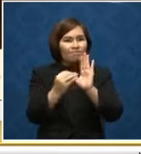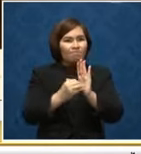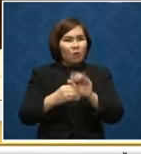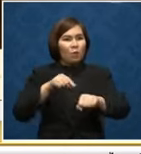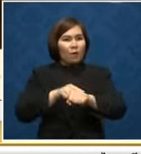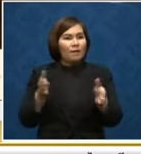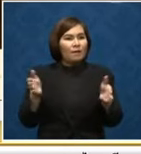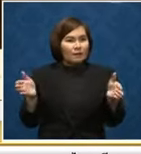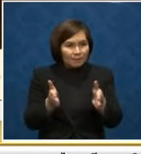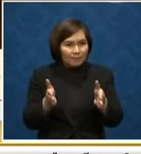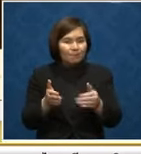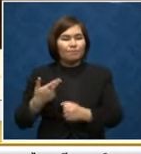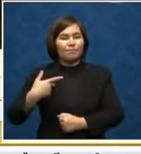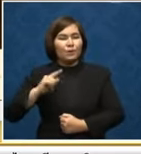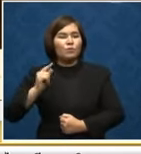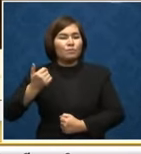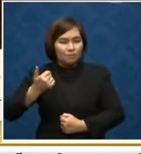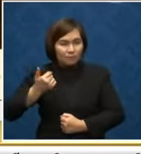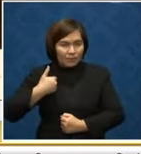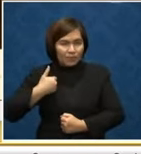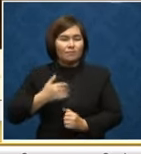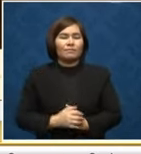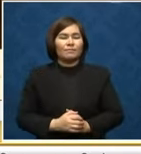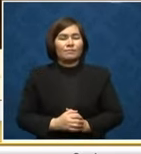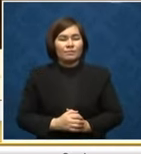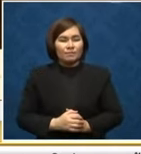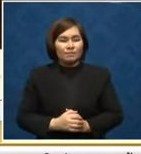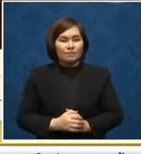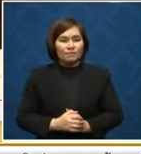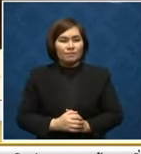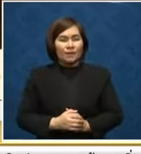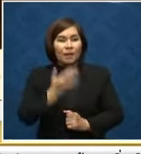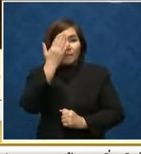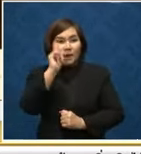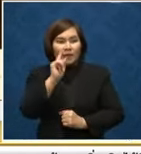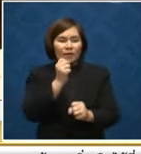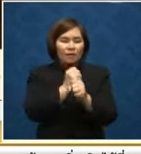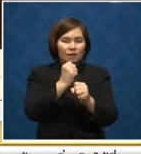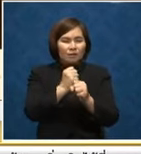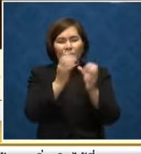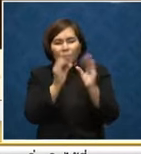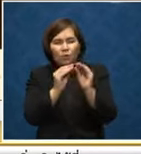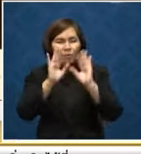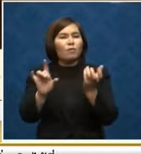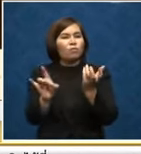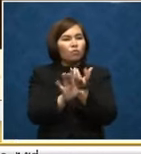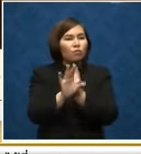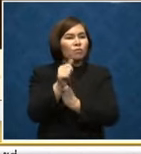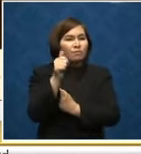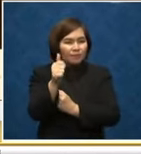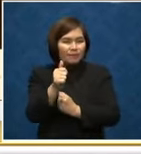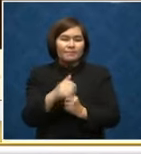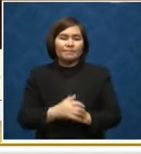องมีสาระมากที่สุดเพื่อประสิทธิภาพแล้วจะพยายาม